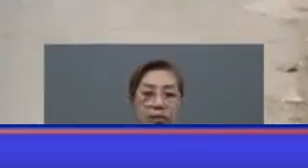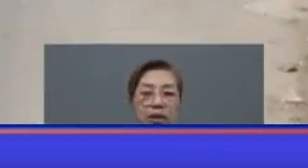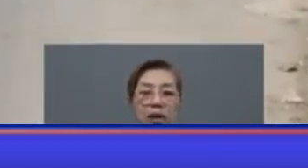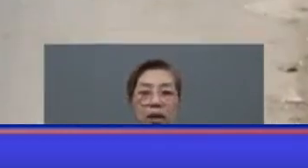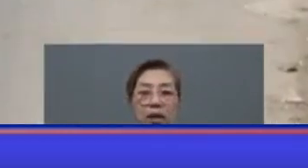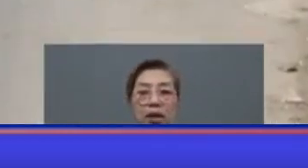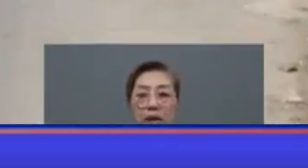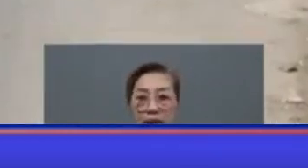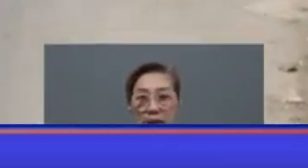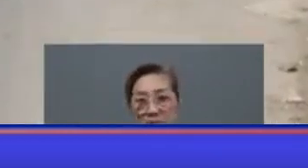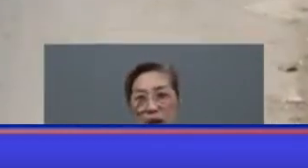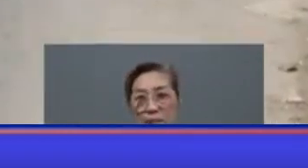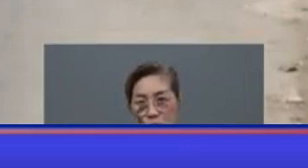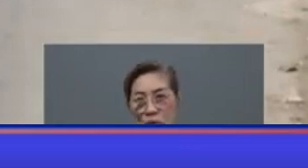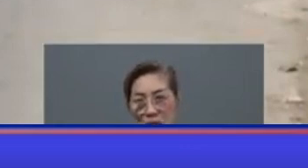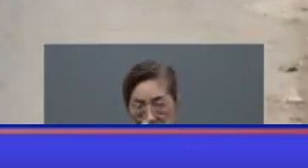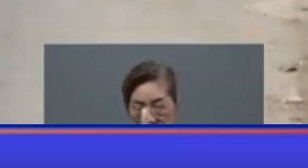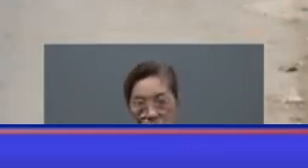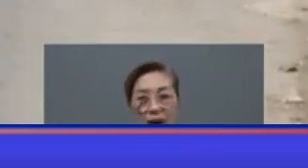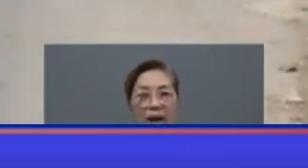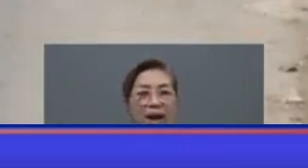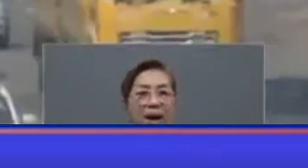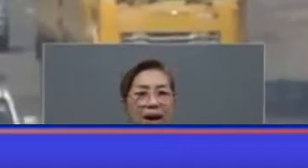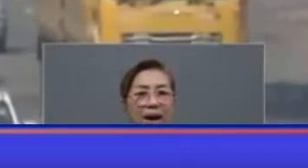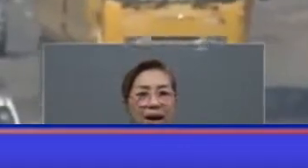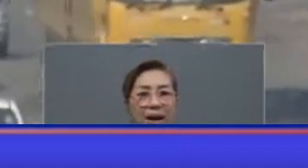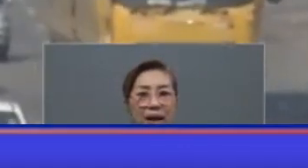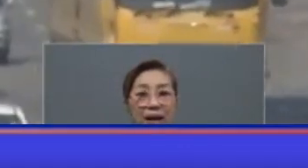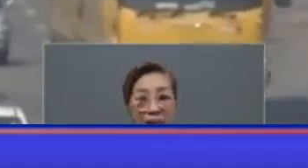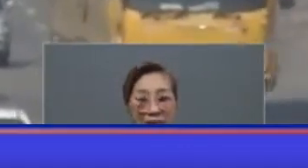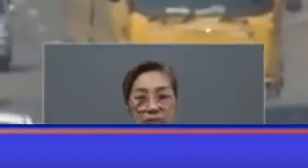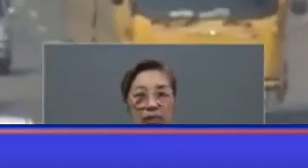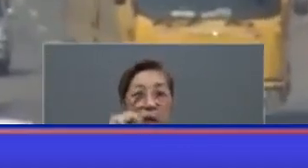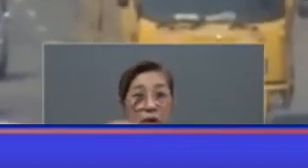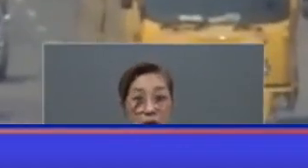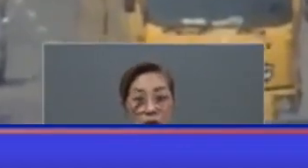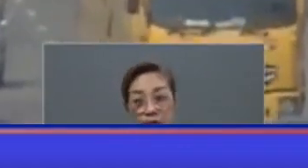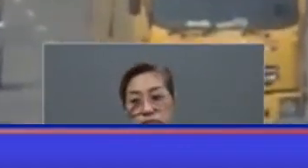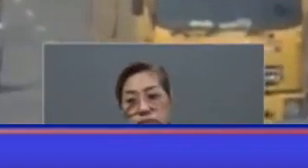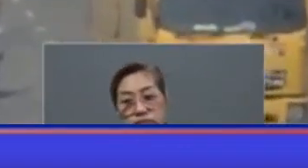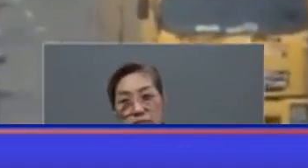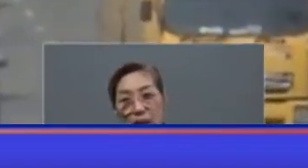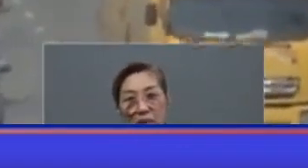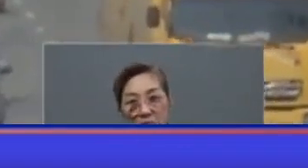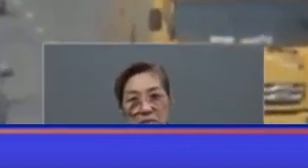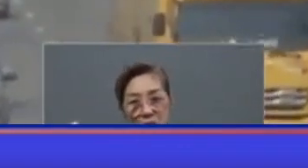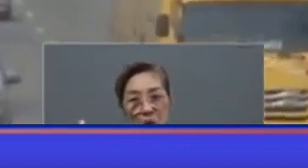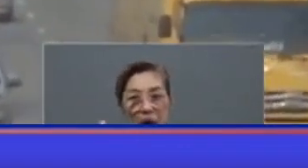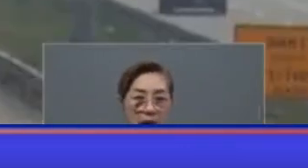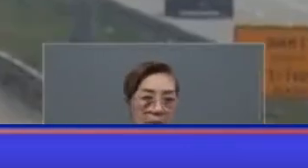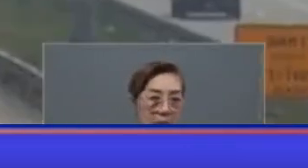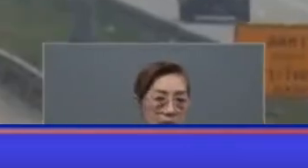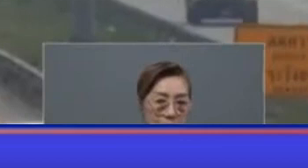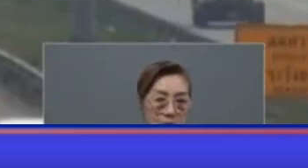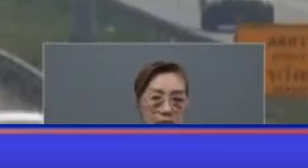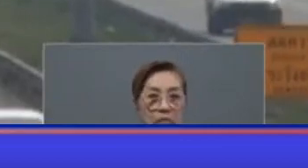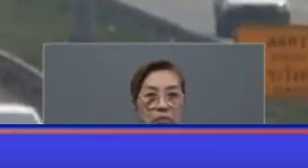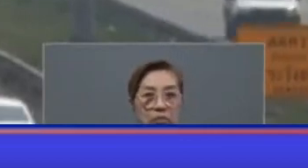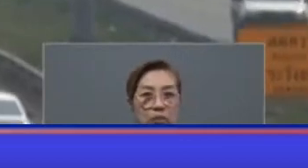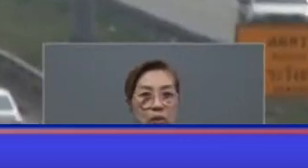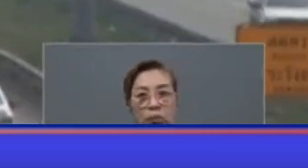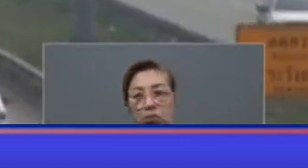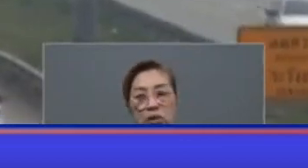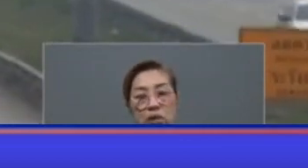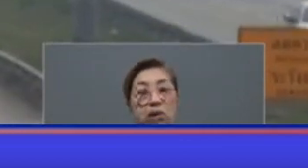างตำรวจช่วยกันหมดนะครับ เป็นการบูรณาการร่วมกันเพื่อพี่น้องประชาชนในช่วงเทศกาลไทยนี้ท่านมีอะไรอยาก